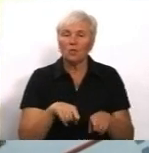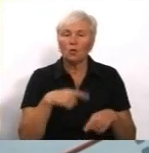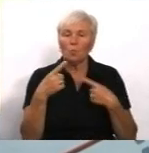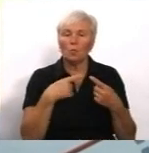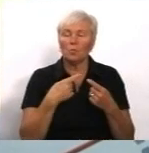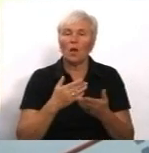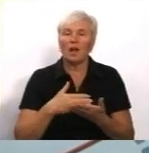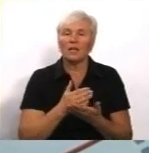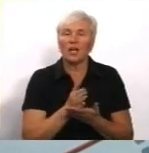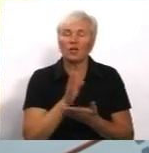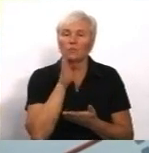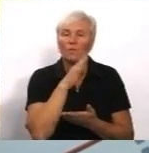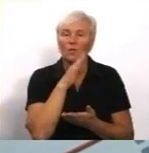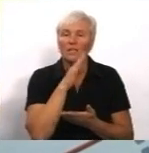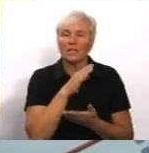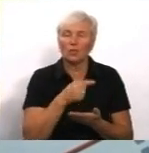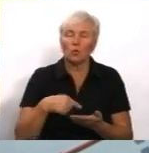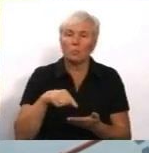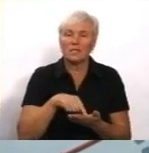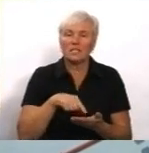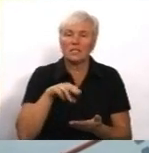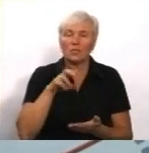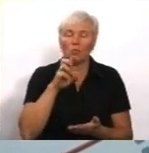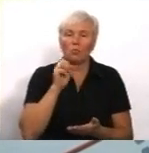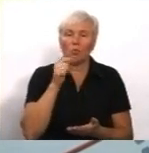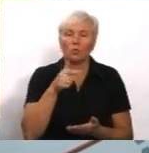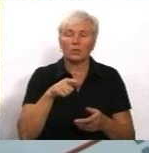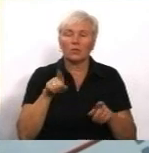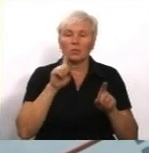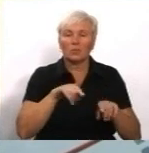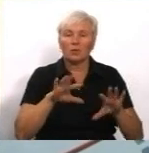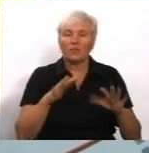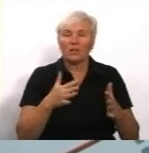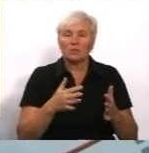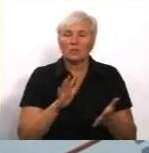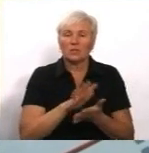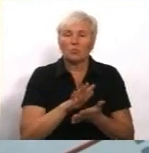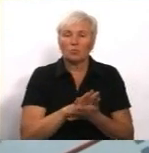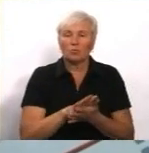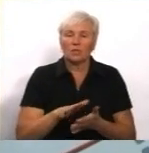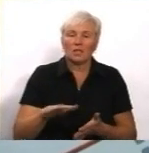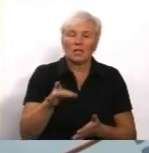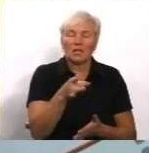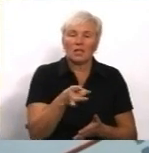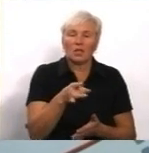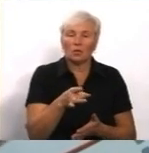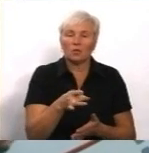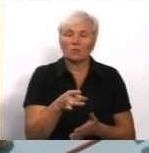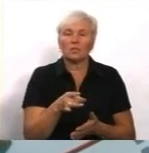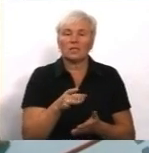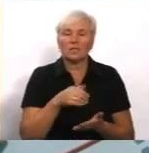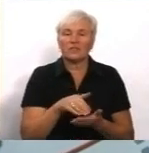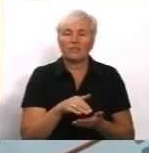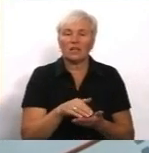якість води у річці Південний Буг та про випадки захворювань в регіоні на африканську чуму свиней. Нагадаю,